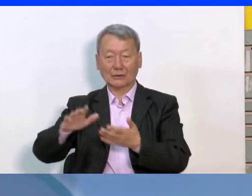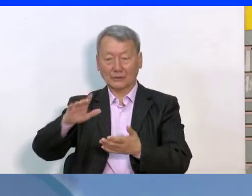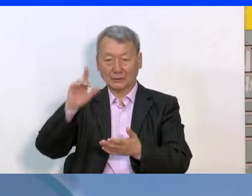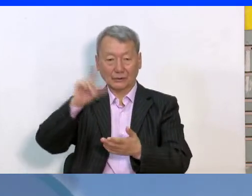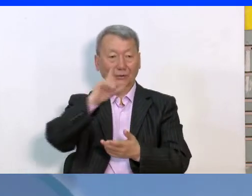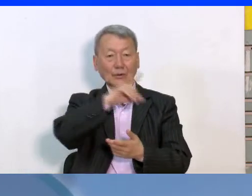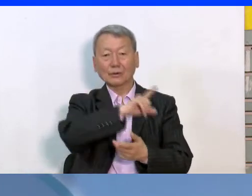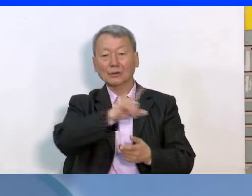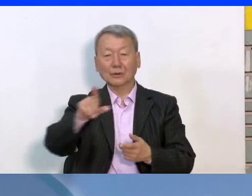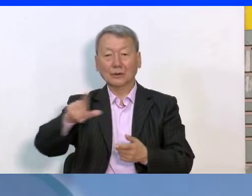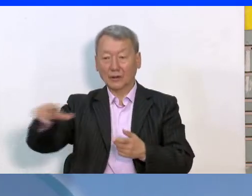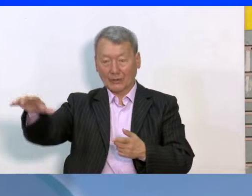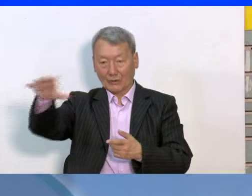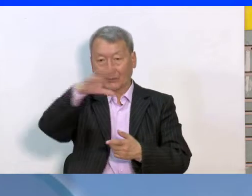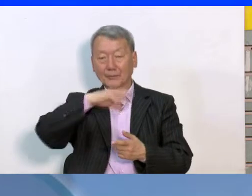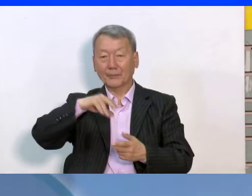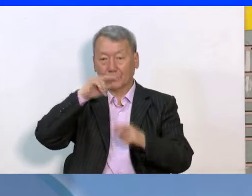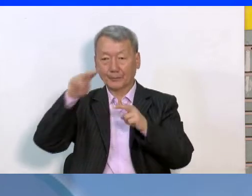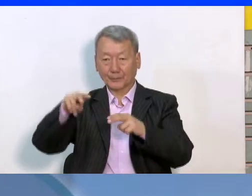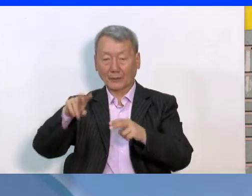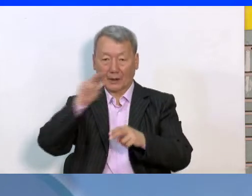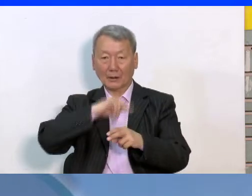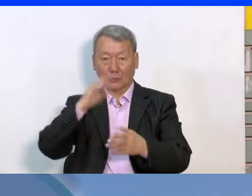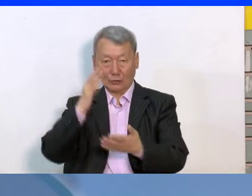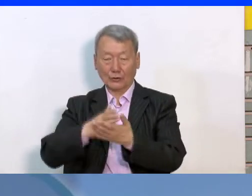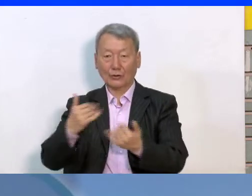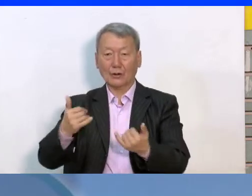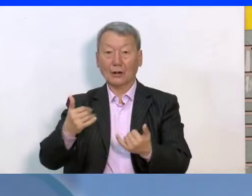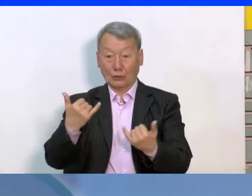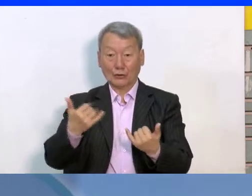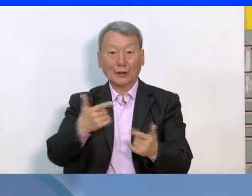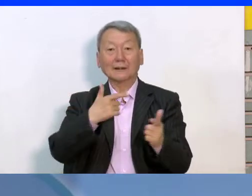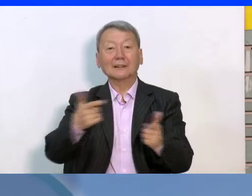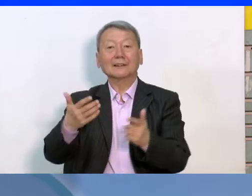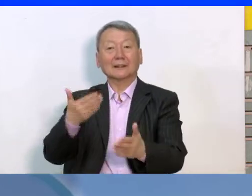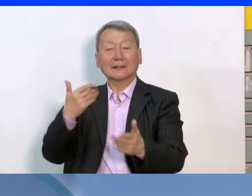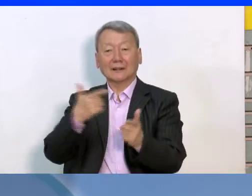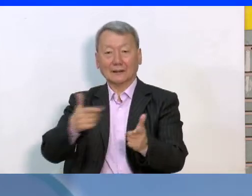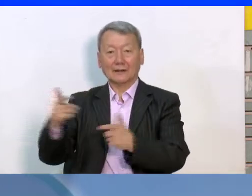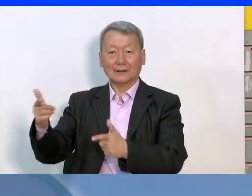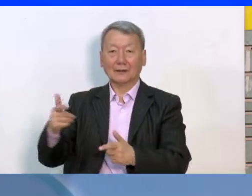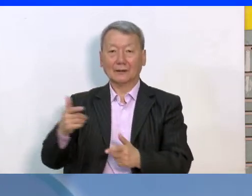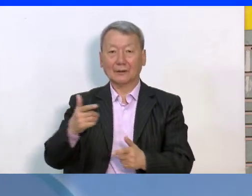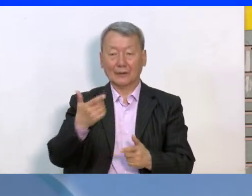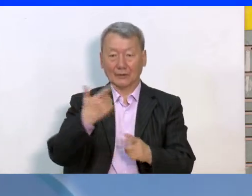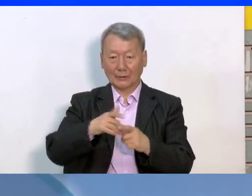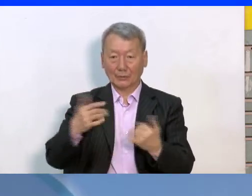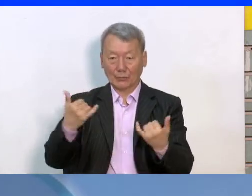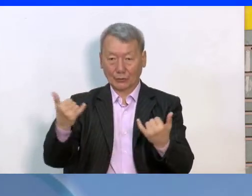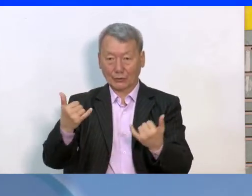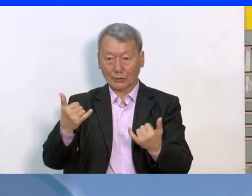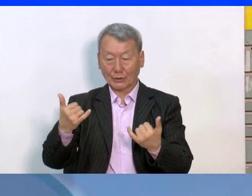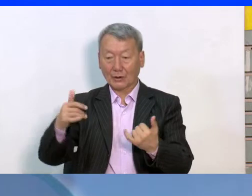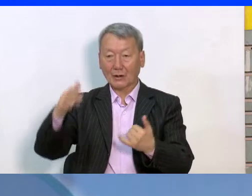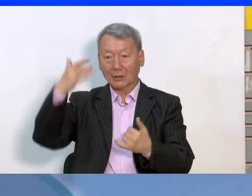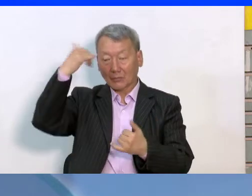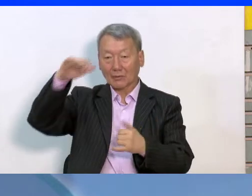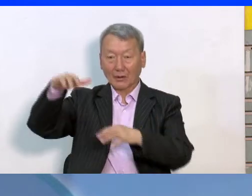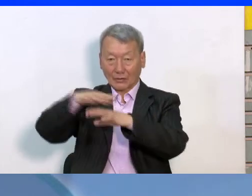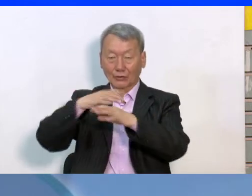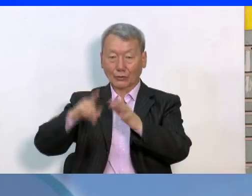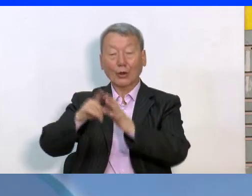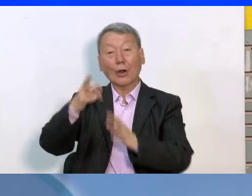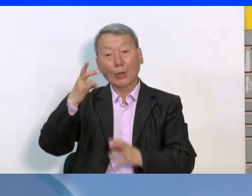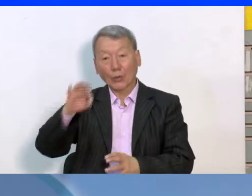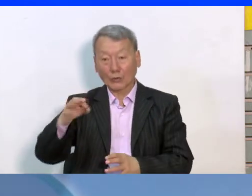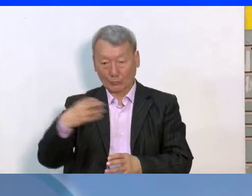жүргүзүү боюнча да бир топ иштерди бул боюнча алып барып атышат. Буюрса бир эки жуманын ичинде бизде дагы мал базарлар иштеп баштайт.